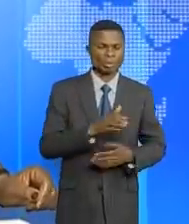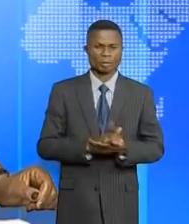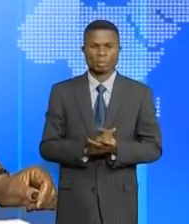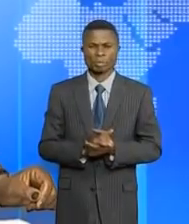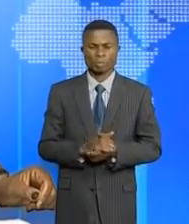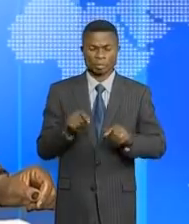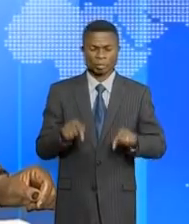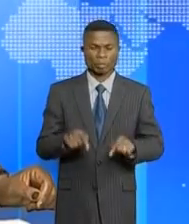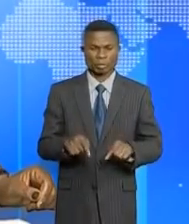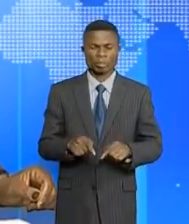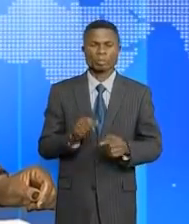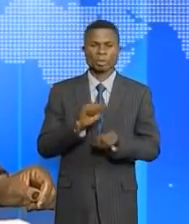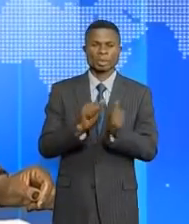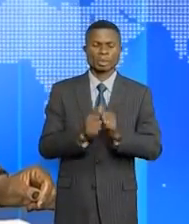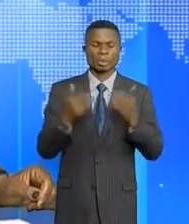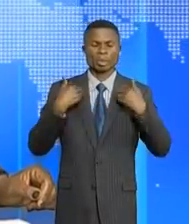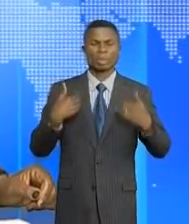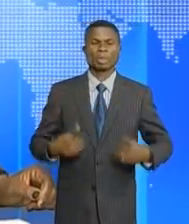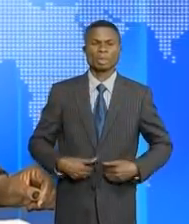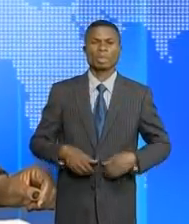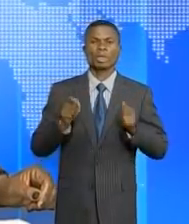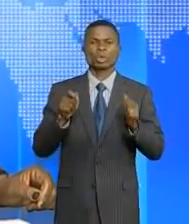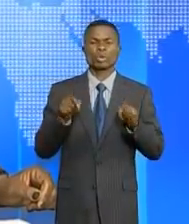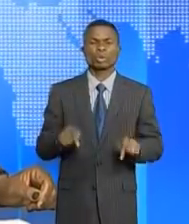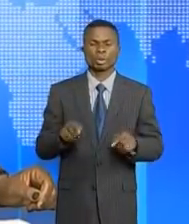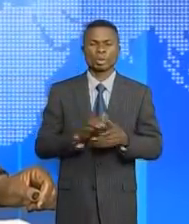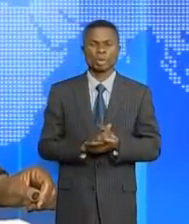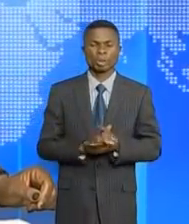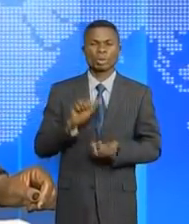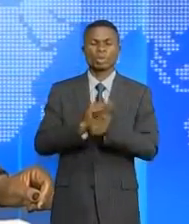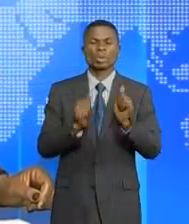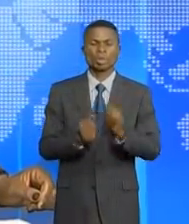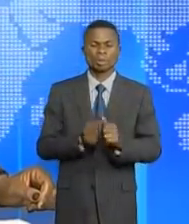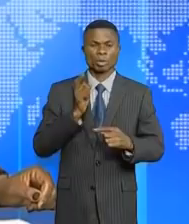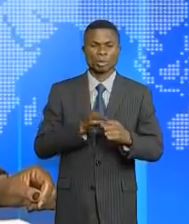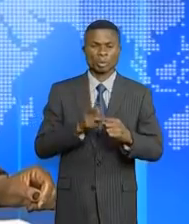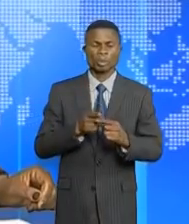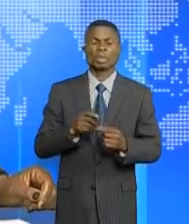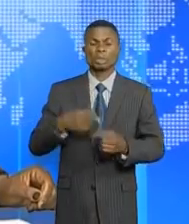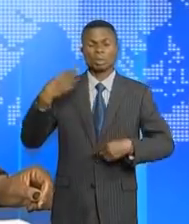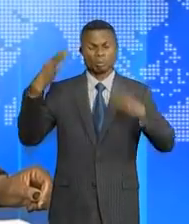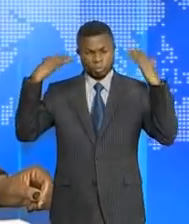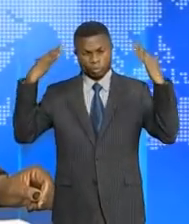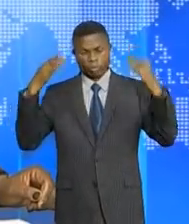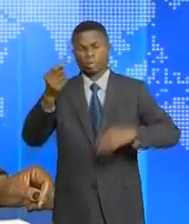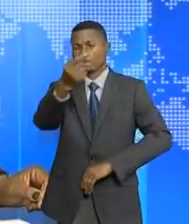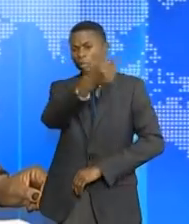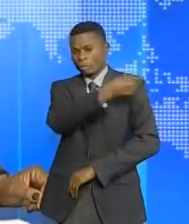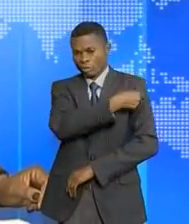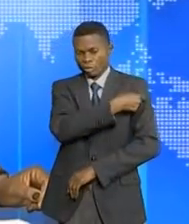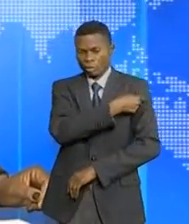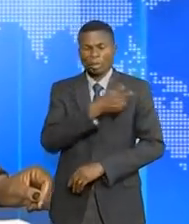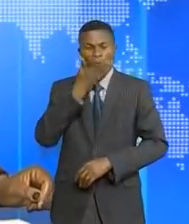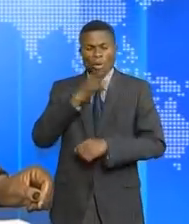Ouvrons à présent le chapitre de la santé dans ce journal. Polémique autour de la vaccination avec AstraZeneca.